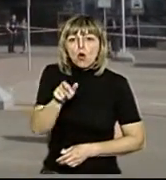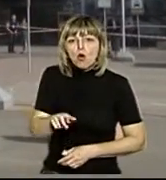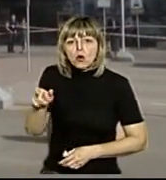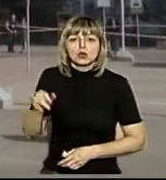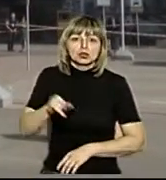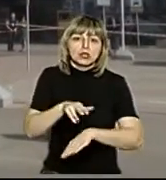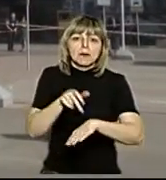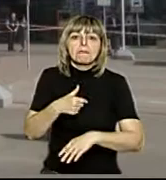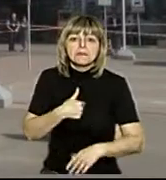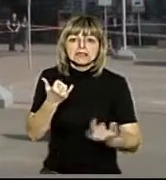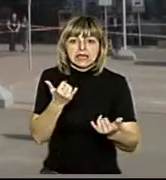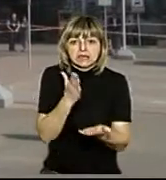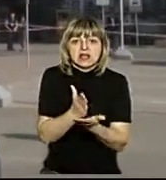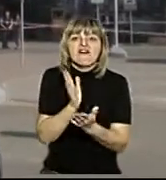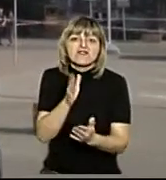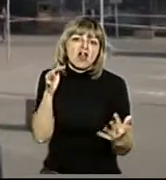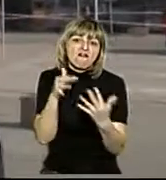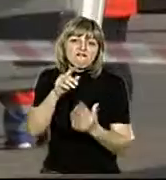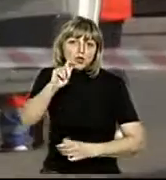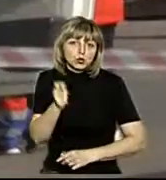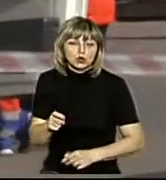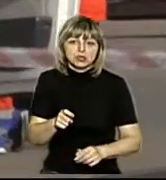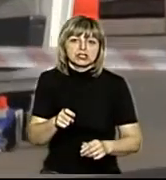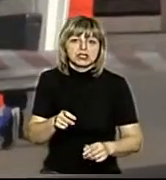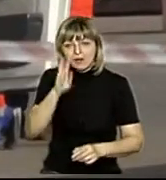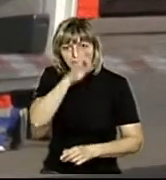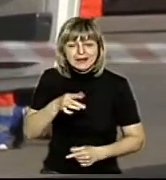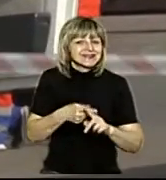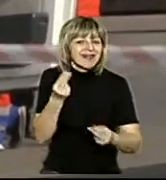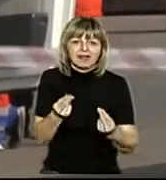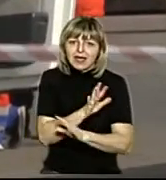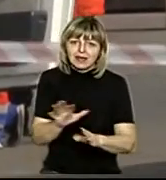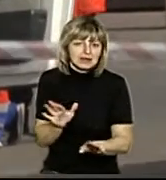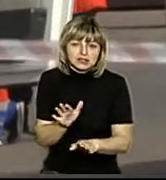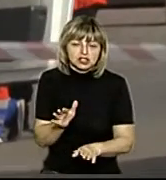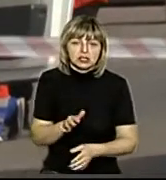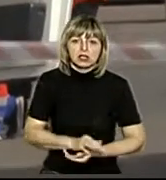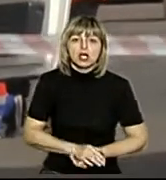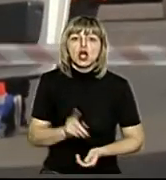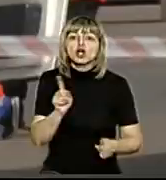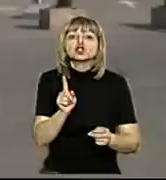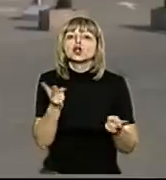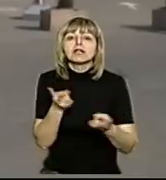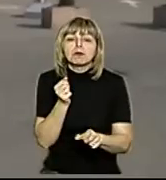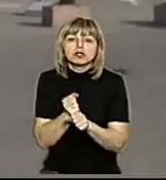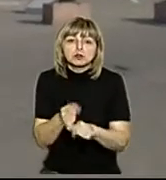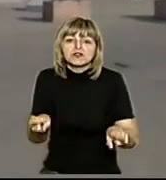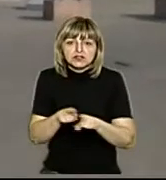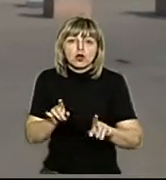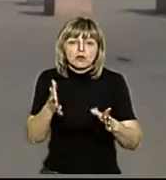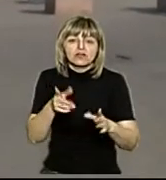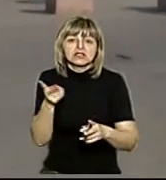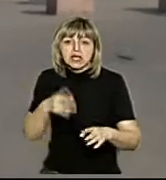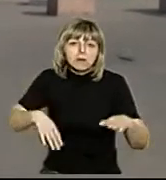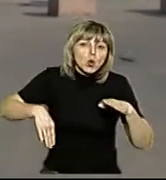в воюючій країні. І це не іграшки, і це не жарти. Що в таких випадках потрібно робити? Кинути об'єкт за ту територію і за